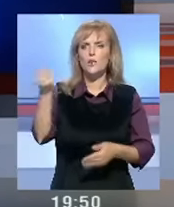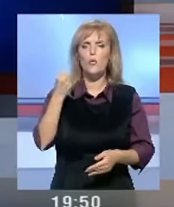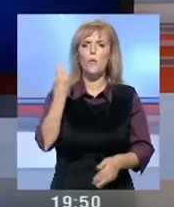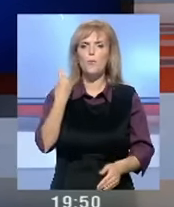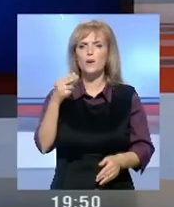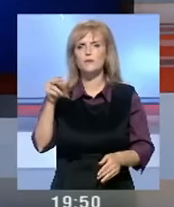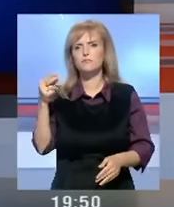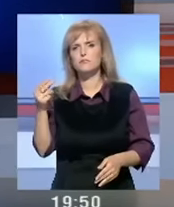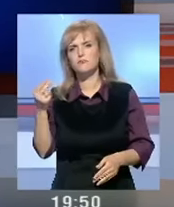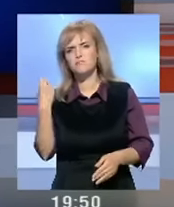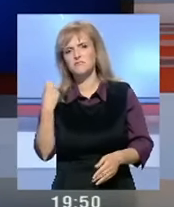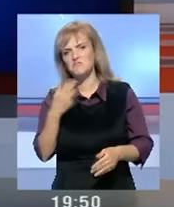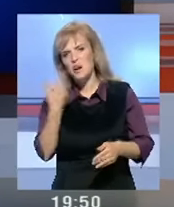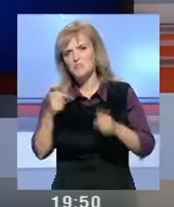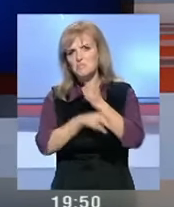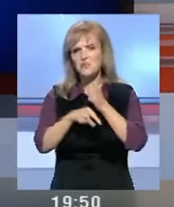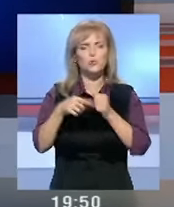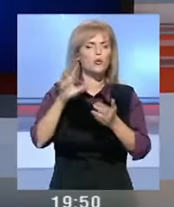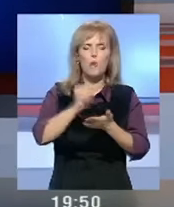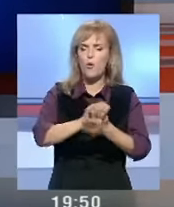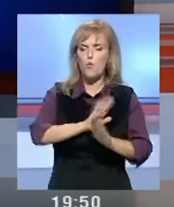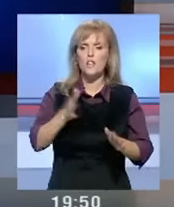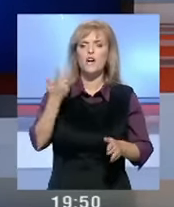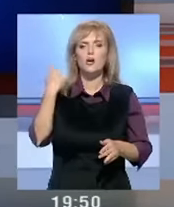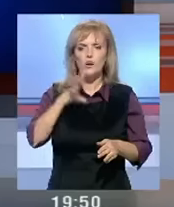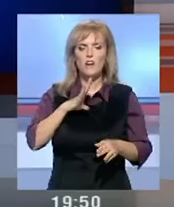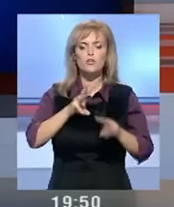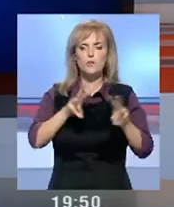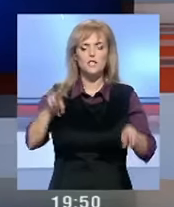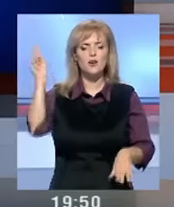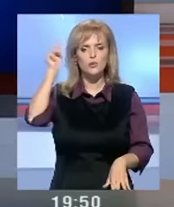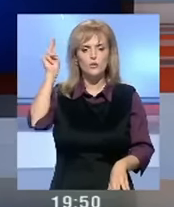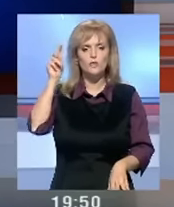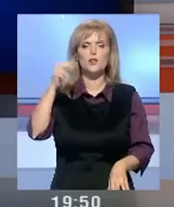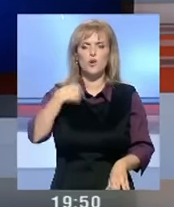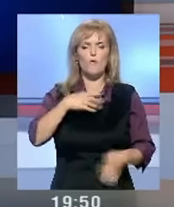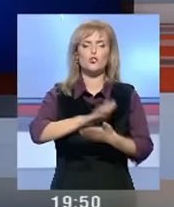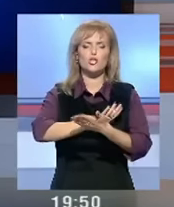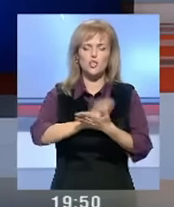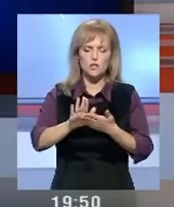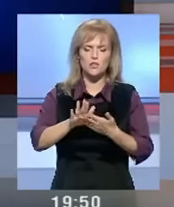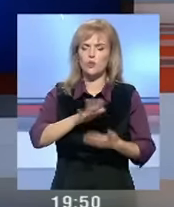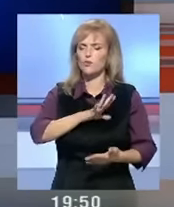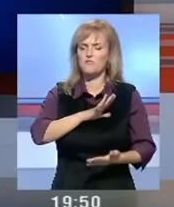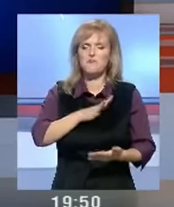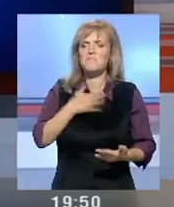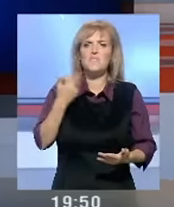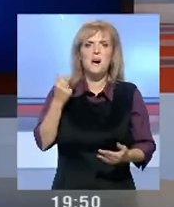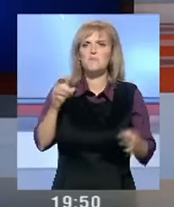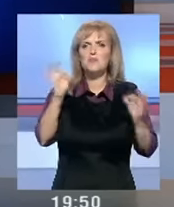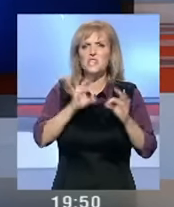nimeni. V-ați convins de acest lucru atunci când am fost la Ministerul Educației. Așa cum am insistat și am promovat reforme